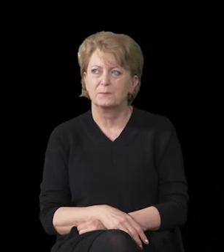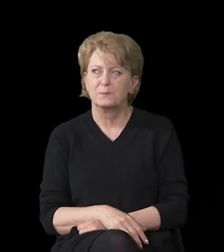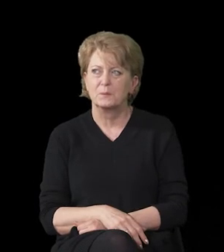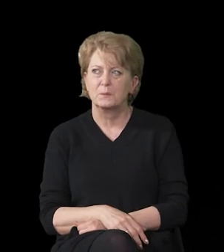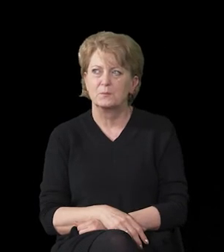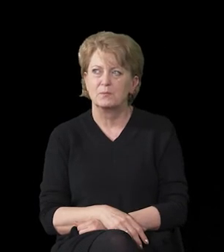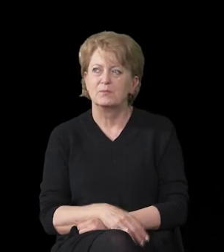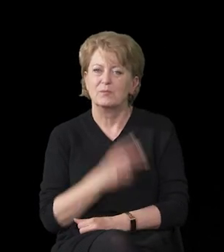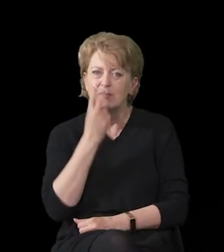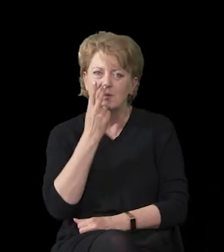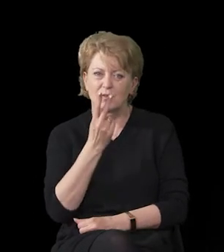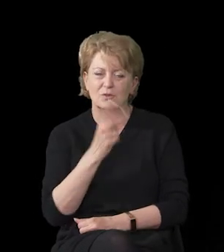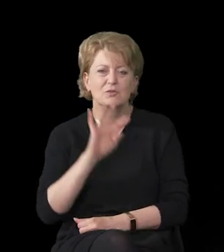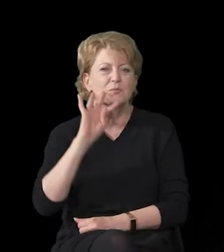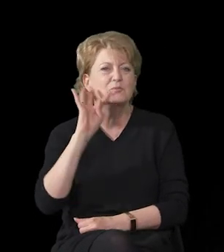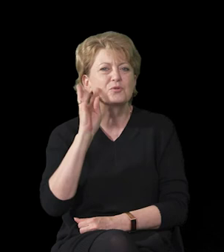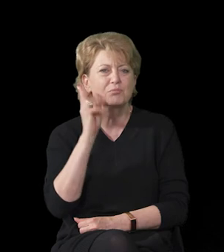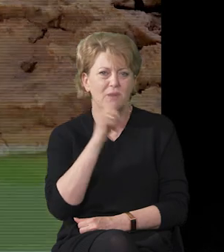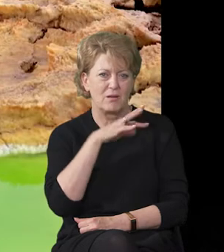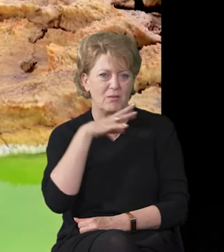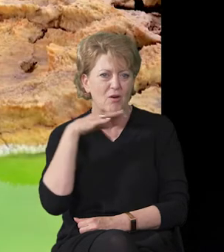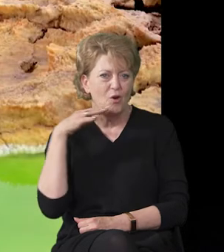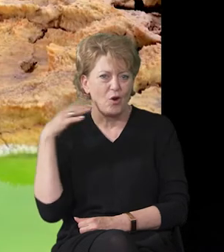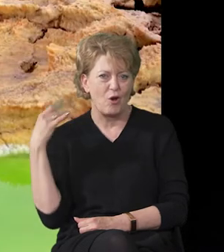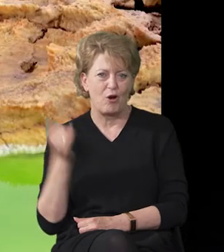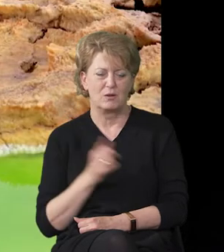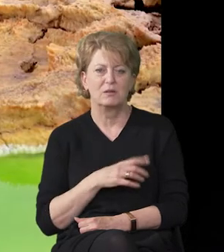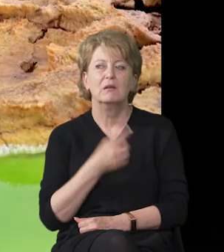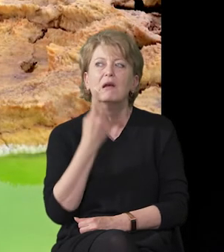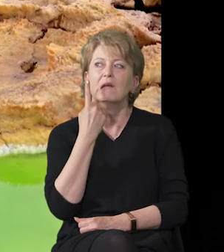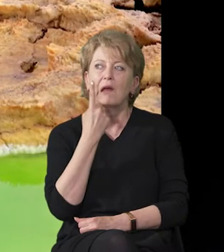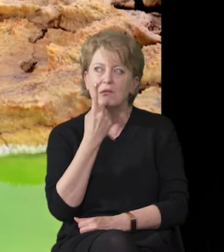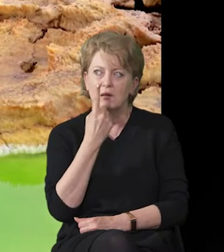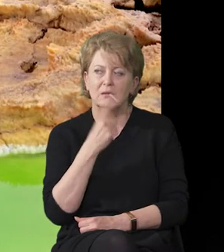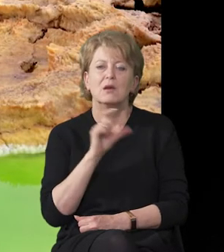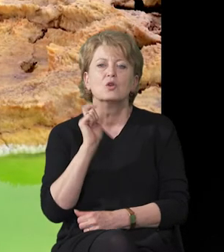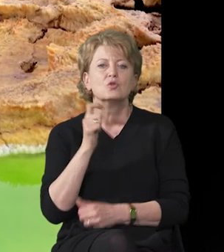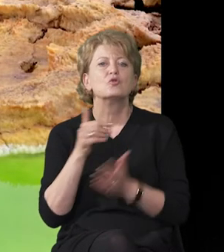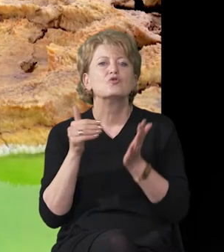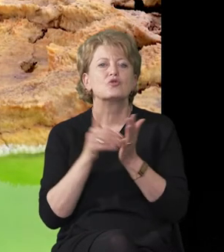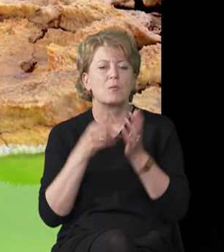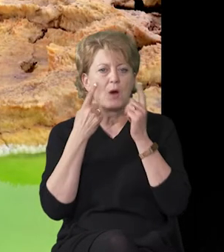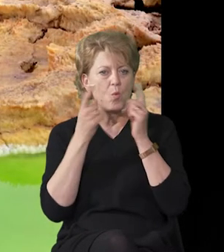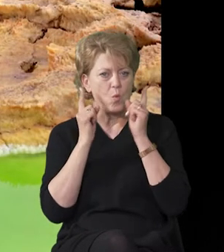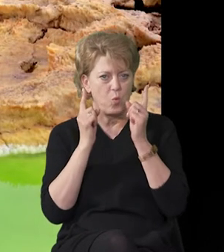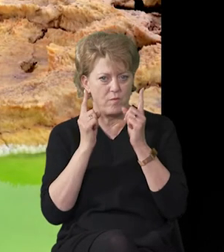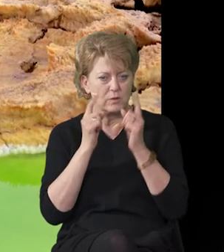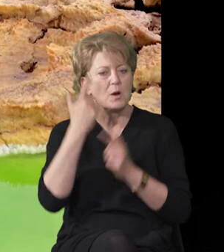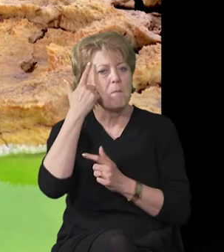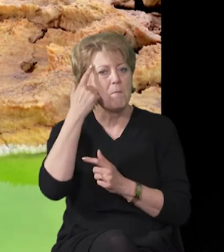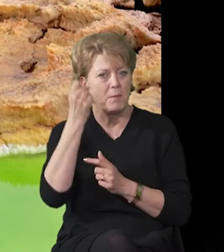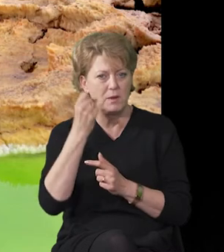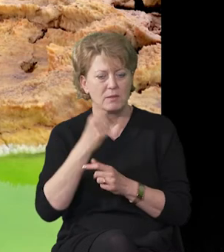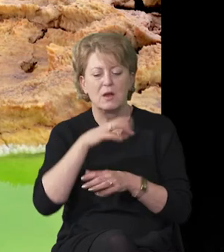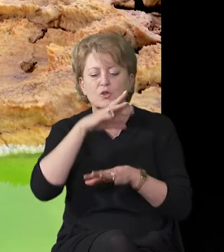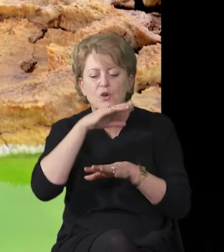Przepiękne kolory, przepiękne barwy i jedyne co trzeba uważać, to pamiętać o tym, żeby nie wpaść do takiej kałuży, bo ona